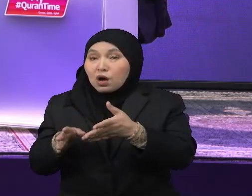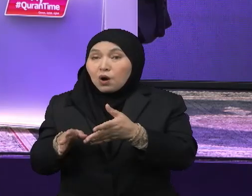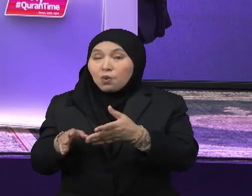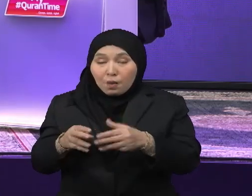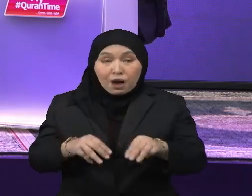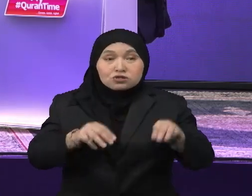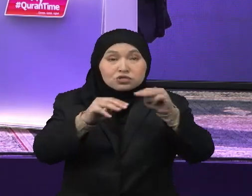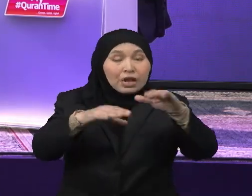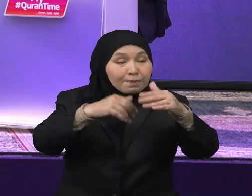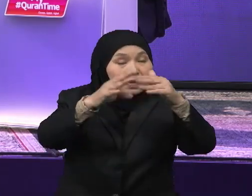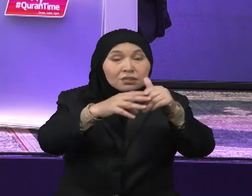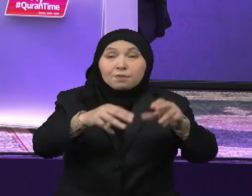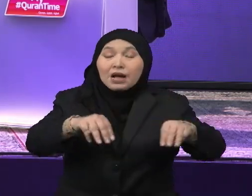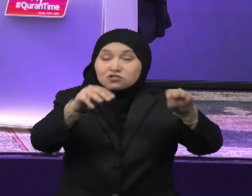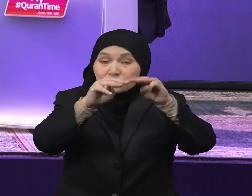masjid